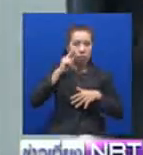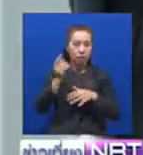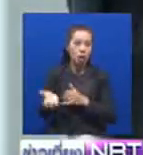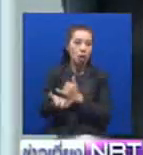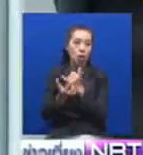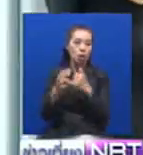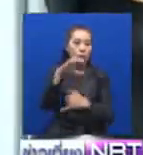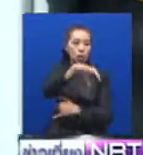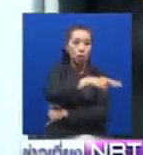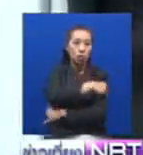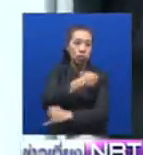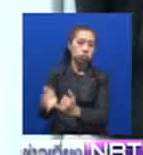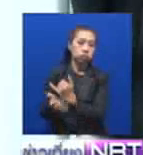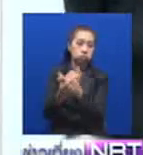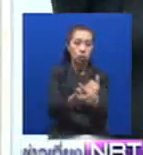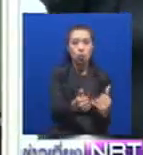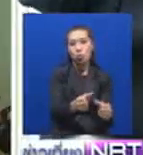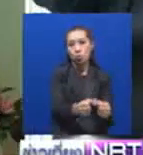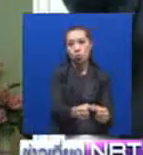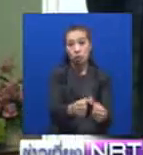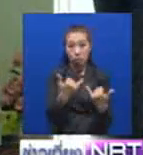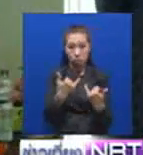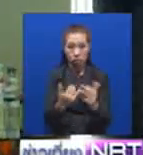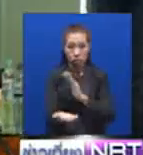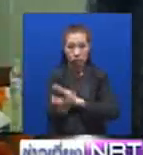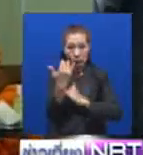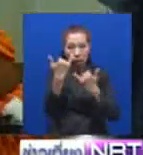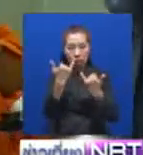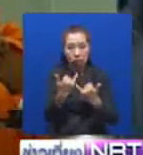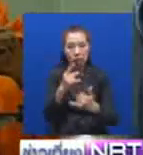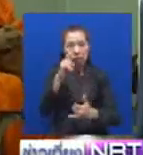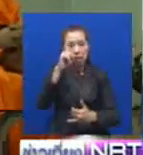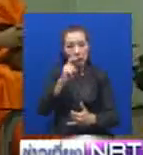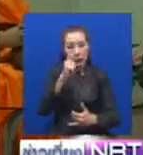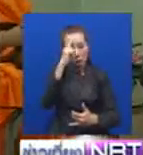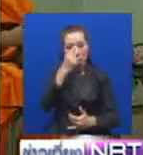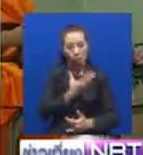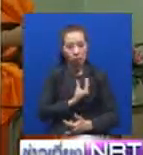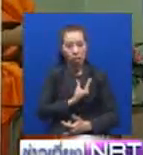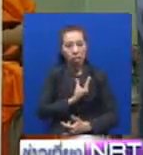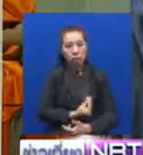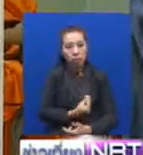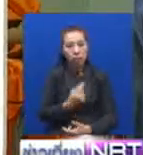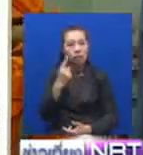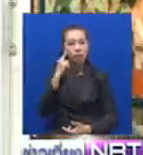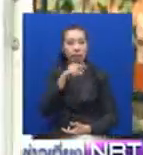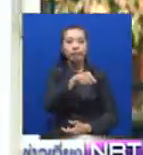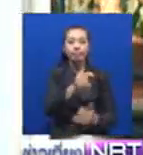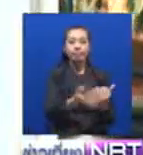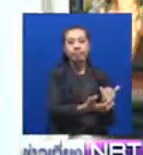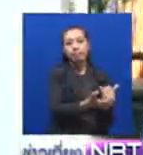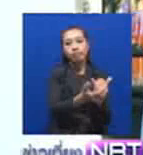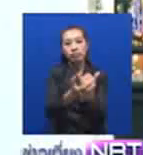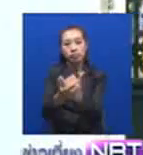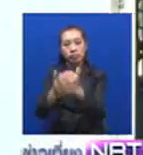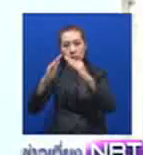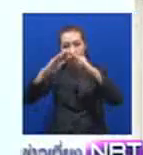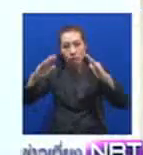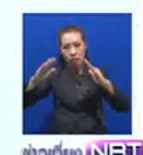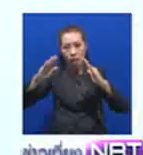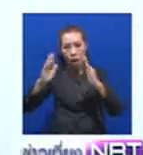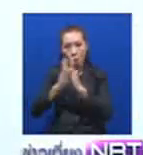อนิจกรรมด้วยภาวะหัวใจล้มเหลวทั้งนี้จะมีการเคลื่อนศพไปยังศาลา 100ปีวัดเบญจมะบพิต